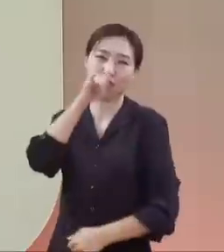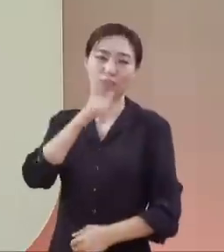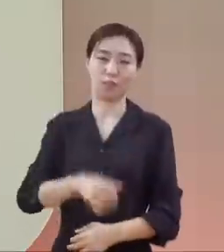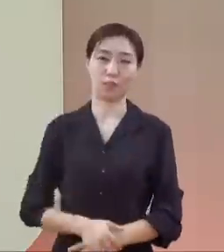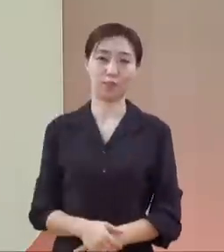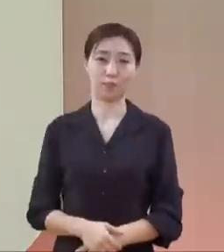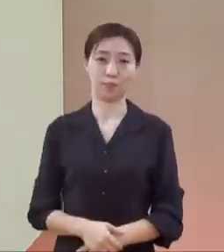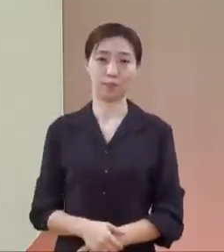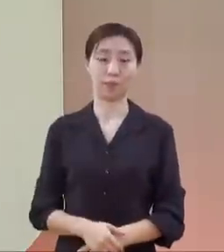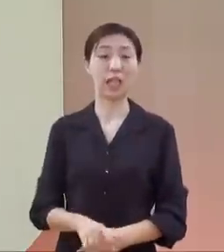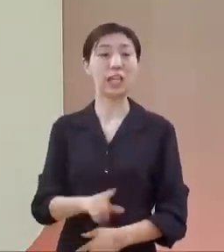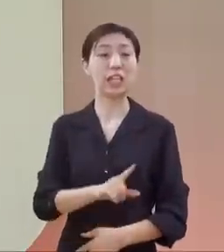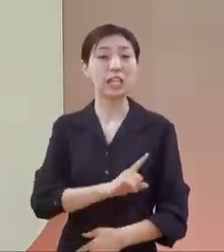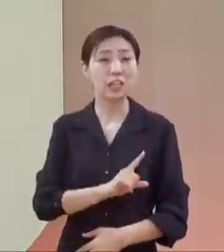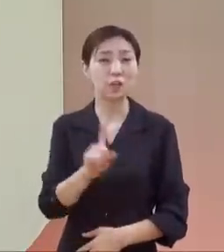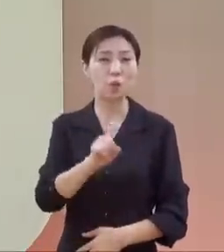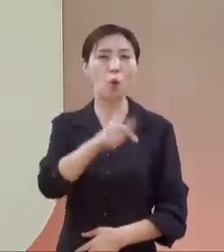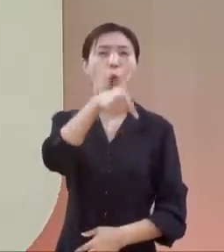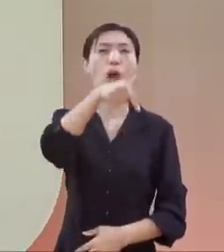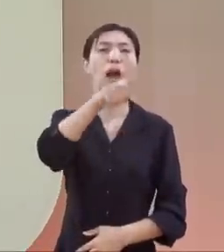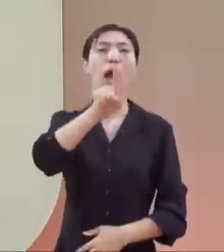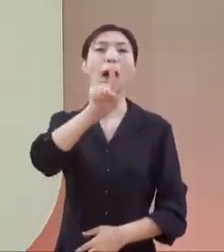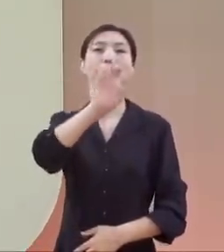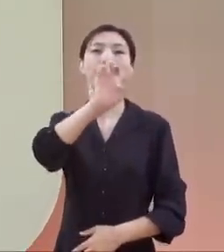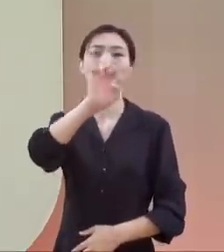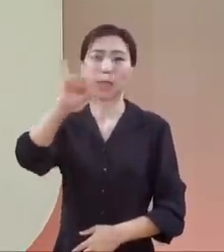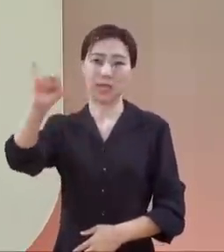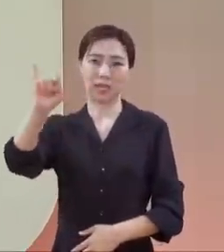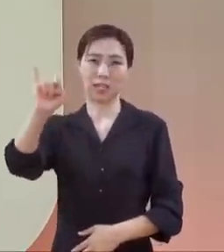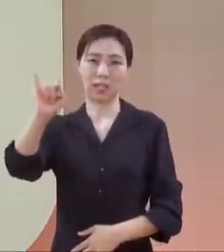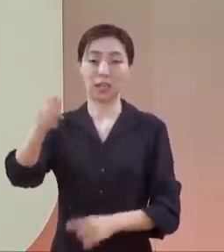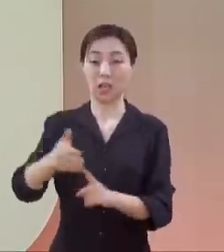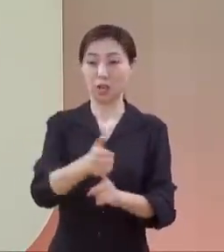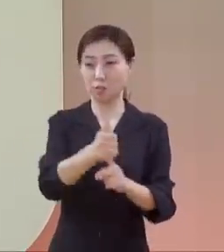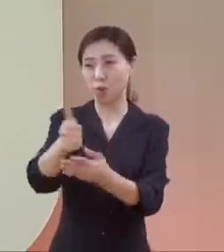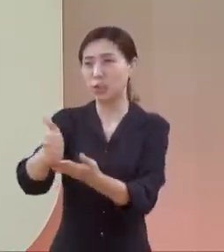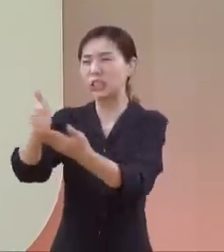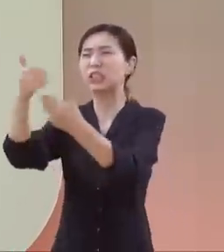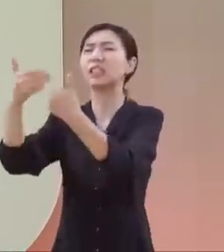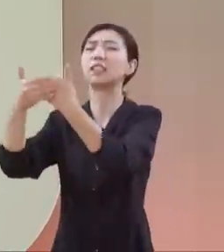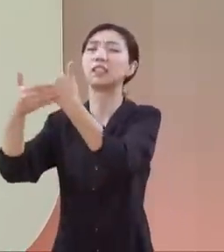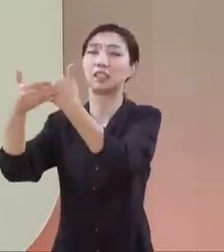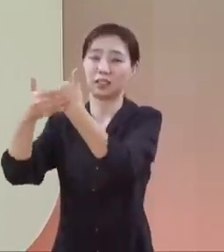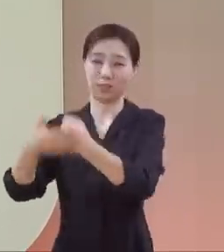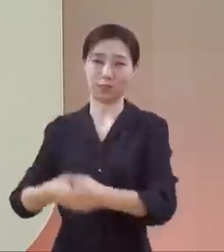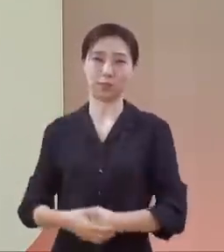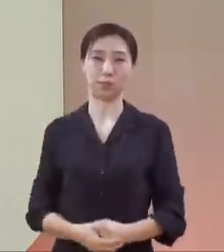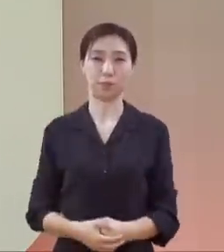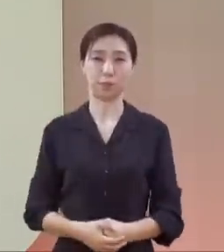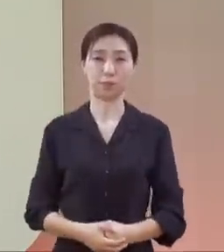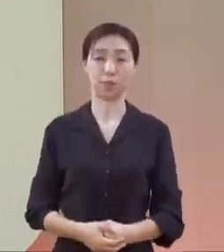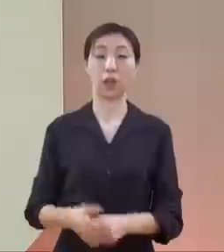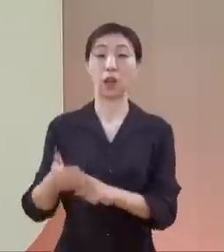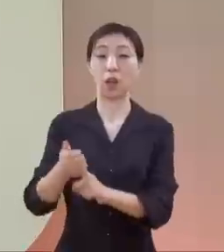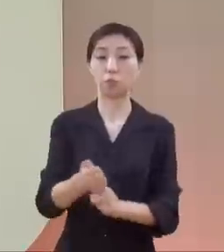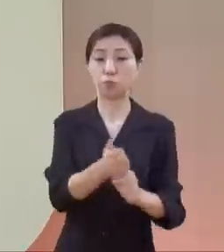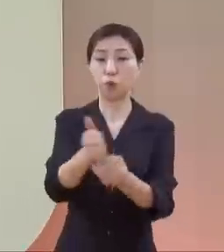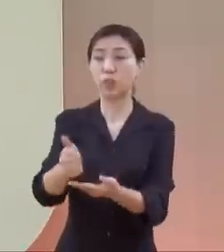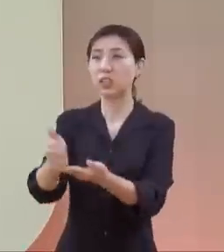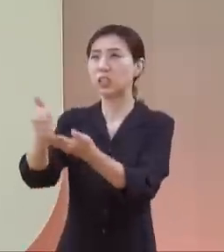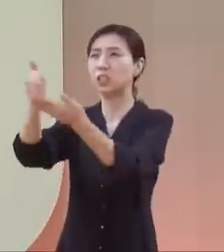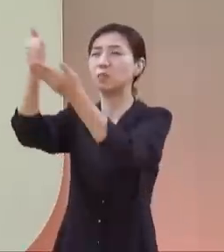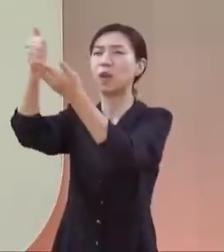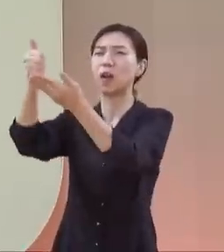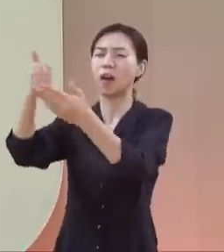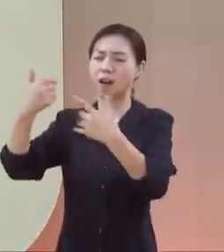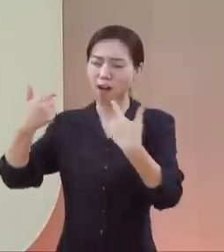부르게 되는 겁니다 그래서 항상 늘 부처님의 그 은은한